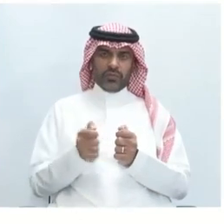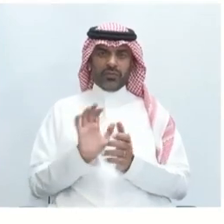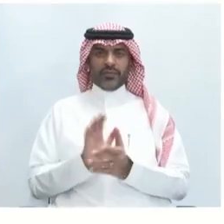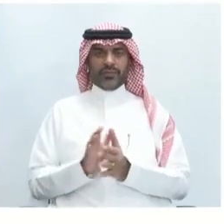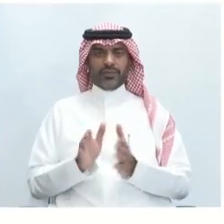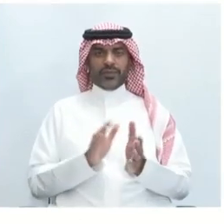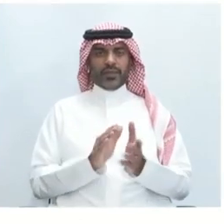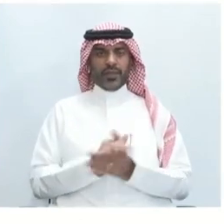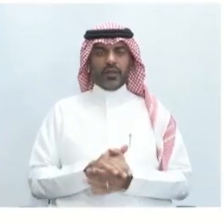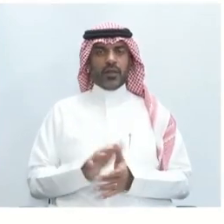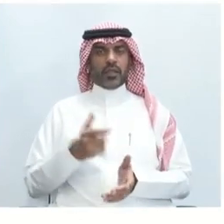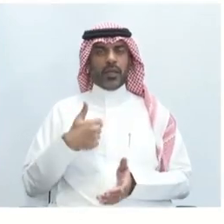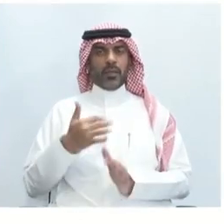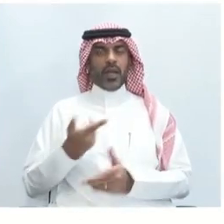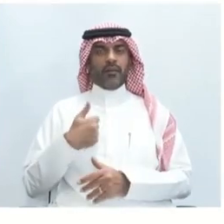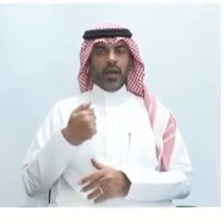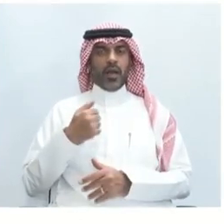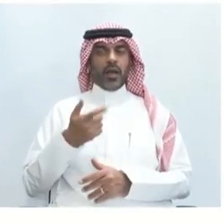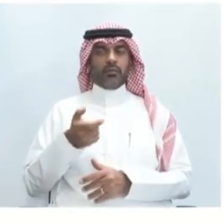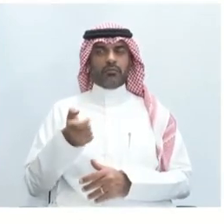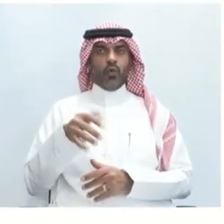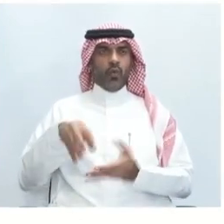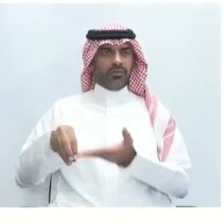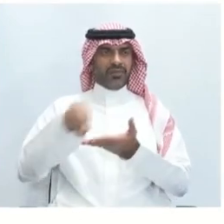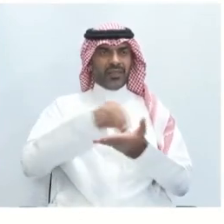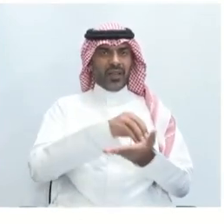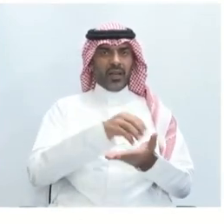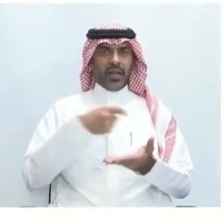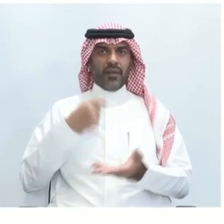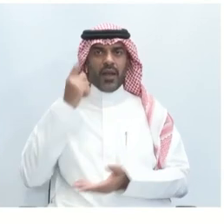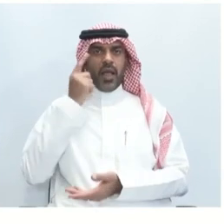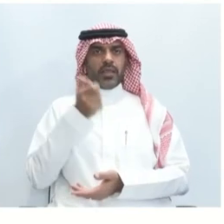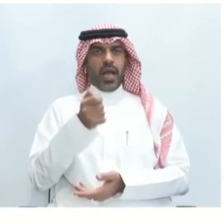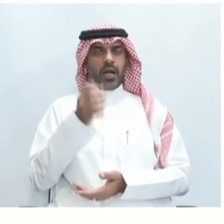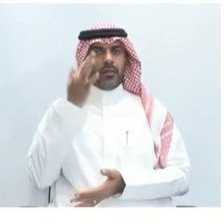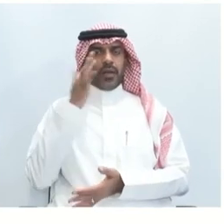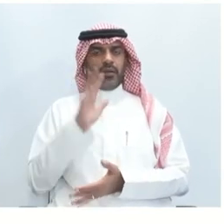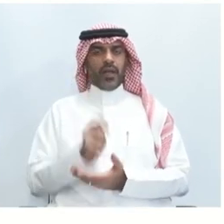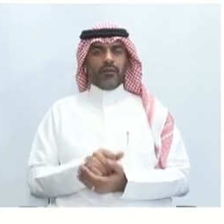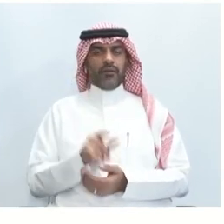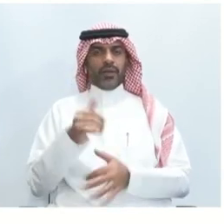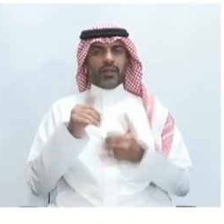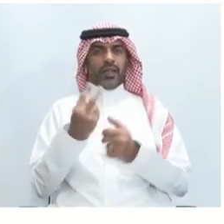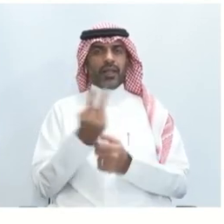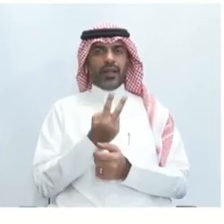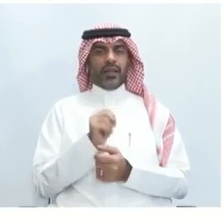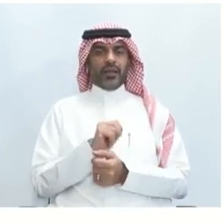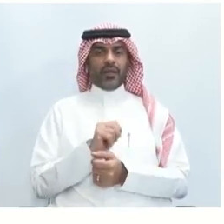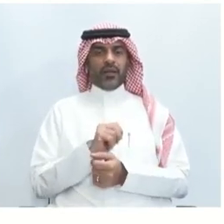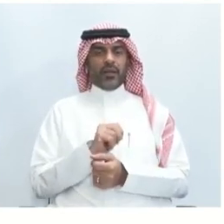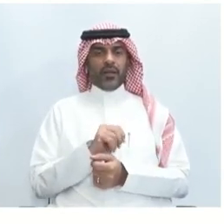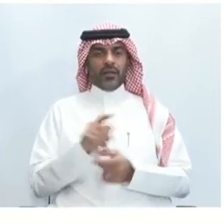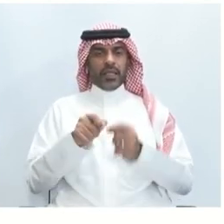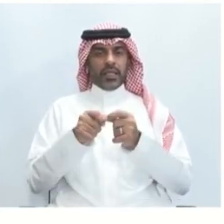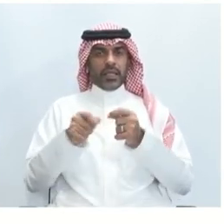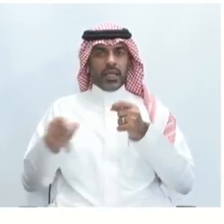طيب سؤال كيف يمكن التحكم بهذا الروبوت المتنقل احسنتم لدينا طريقتين يمكن للبشر ان يتحكم